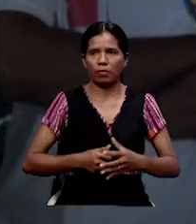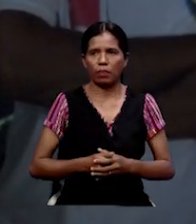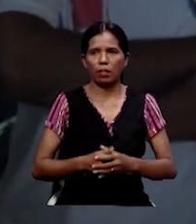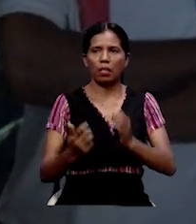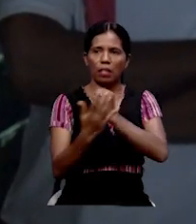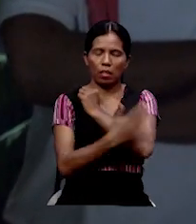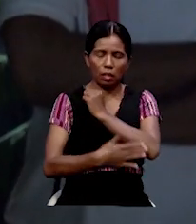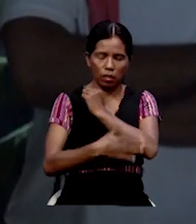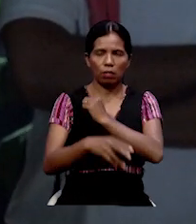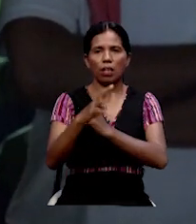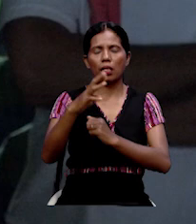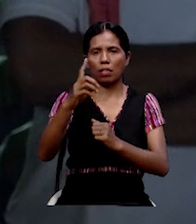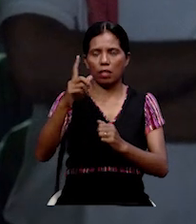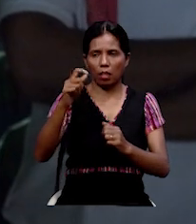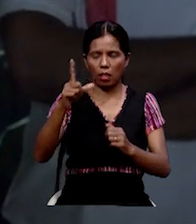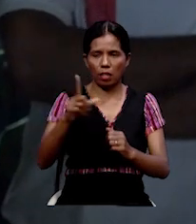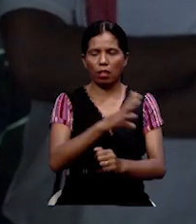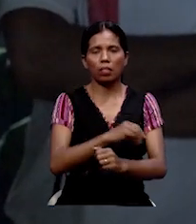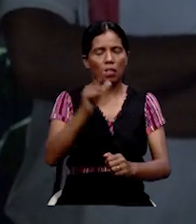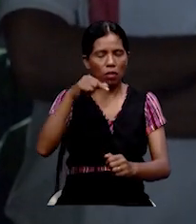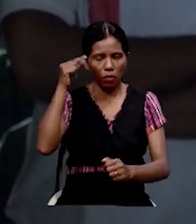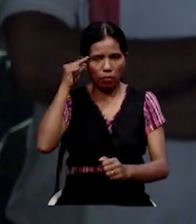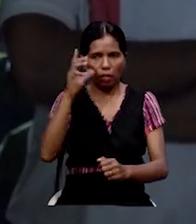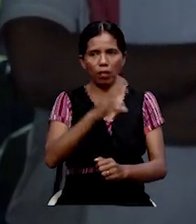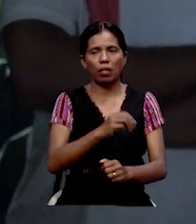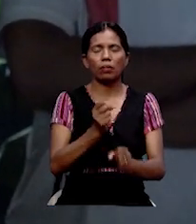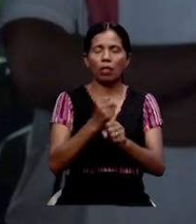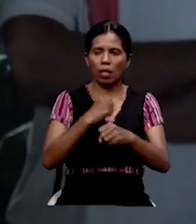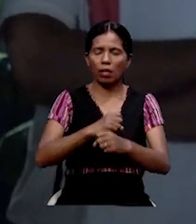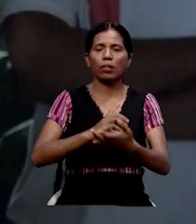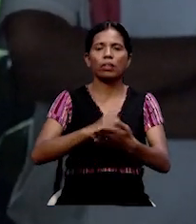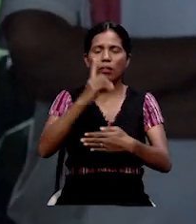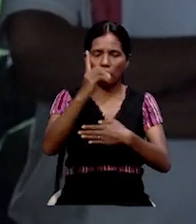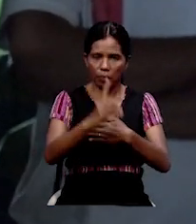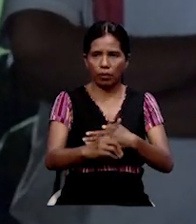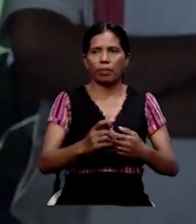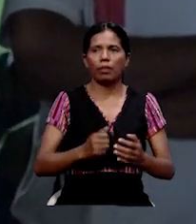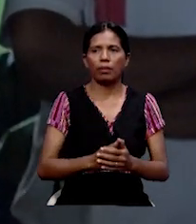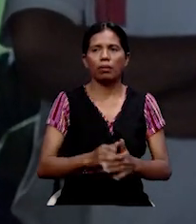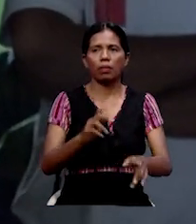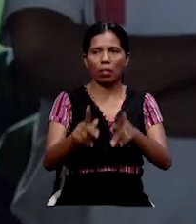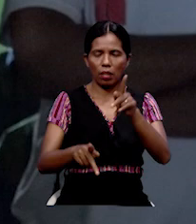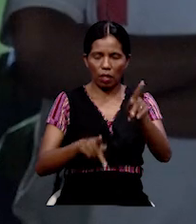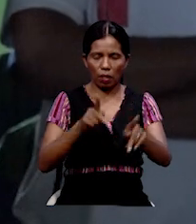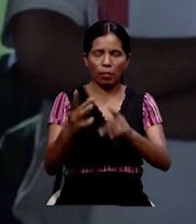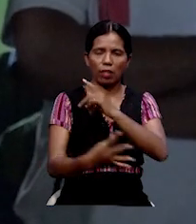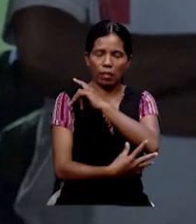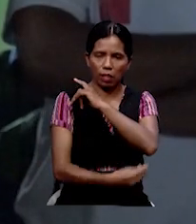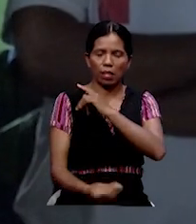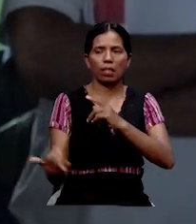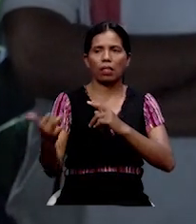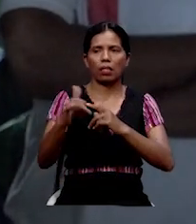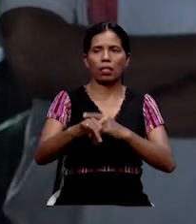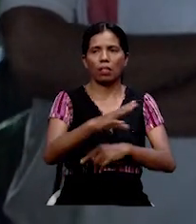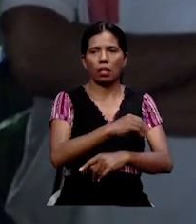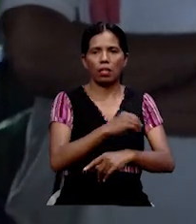nasaun ardete nia kober nasaun palo de zomonmentu obu nuki kiak yang